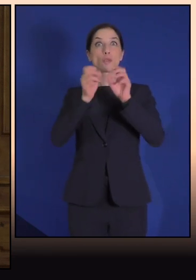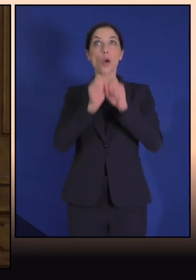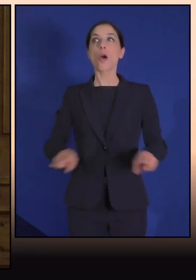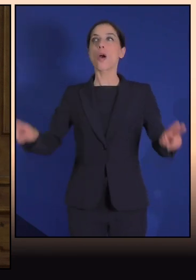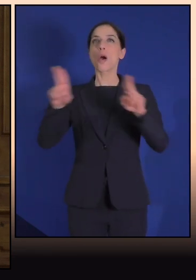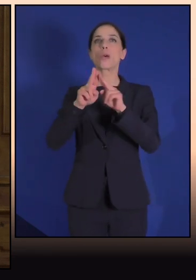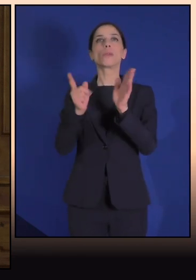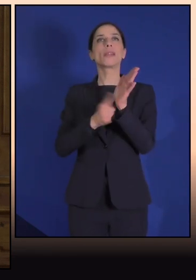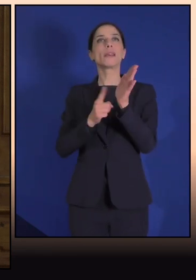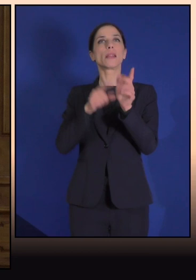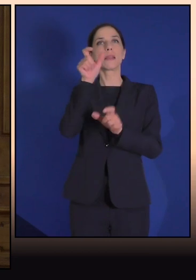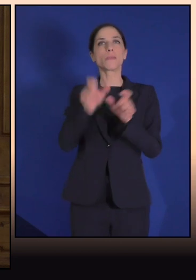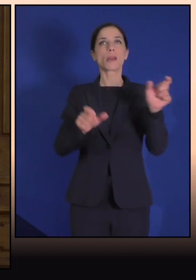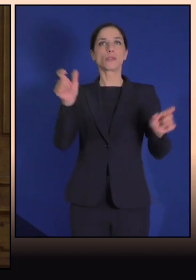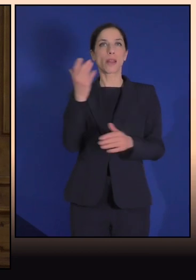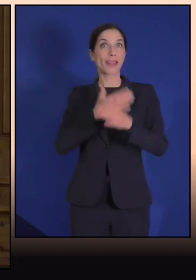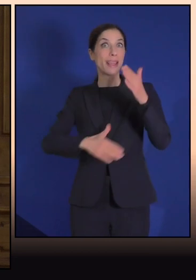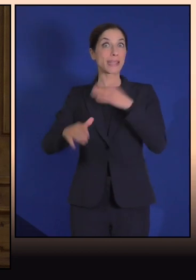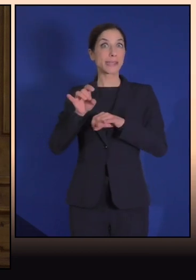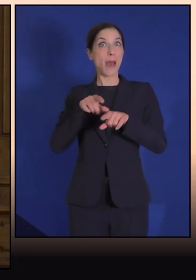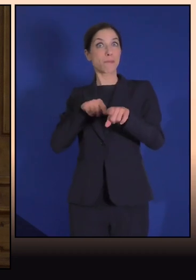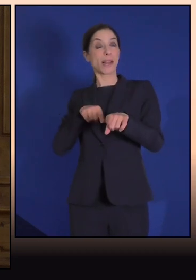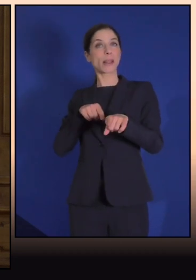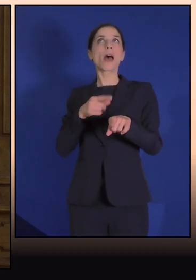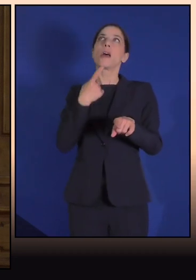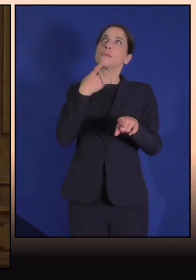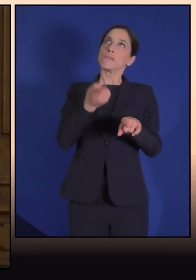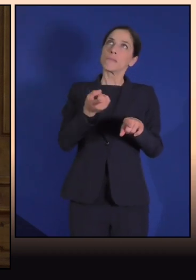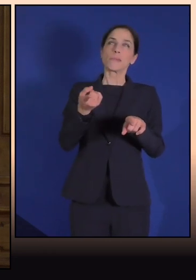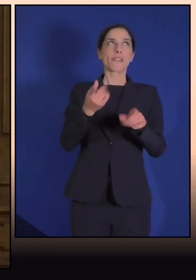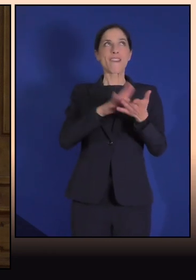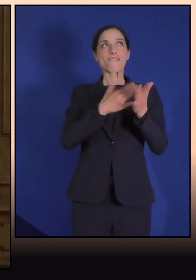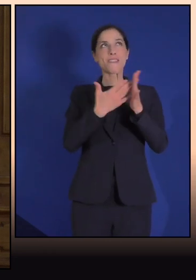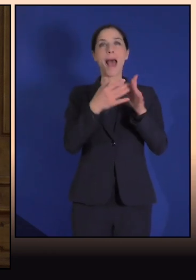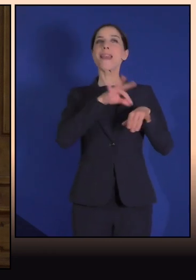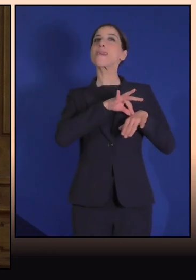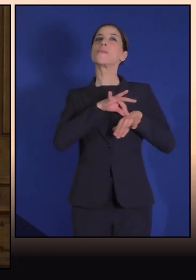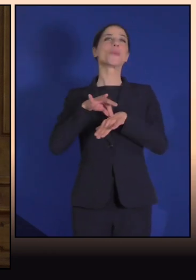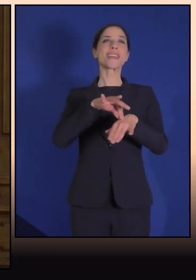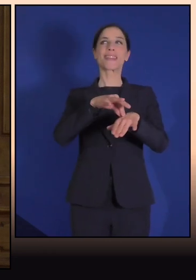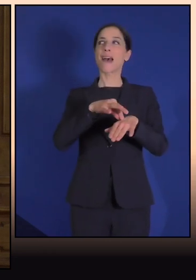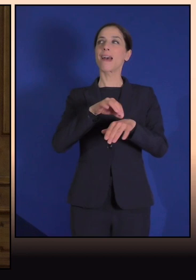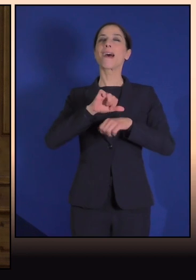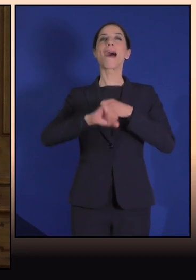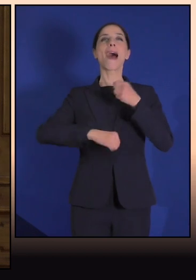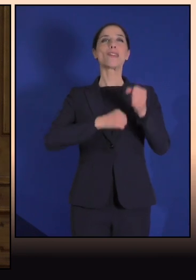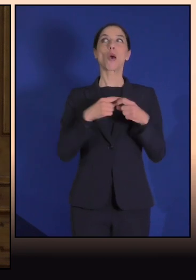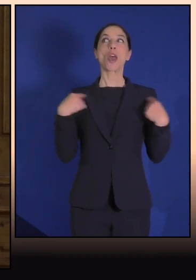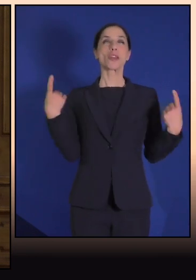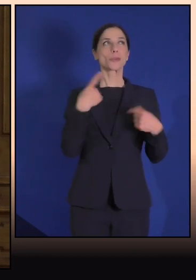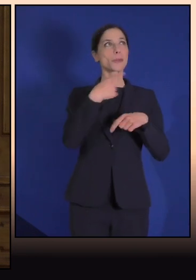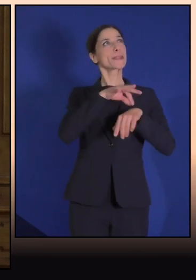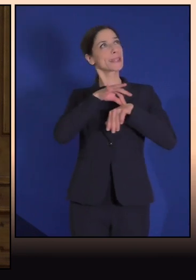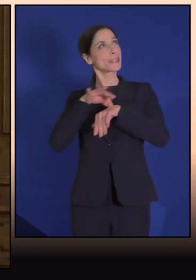sui diritti delle persone con disabilità, che è il faro che guida l'azione di noi tutti, ma